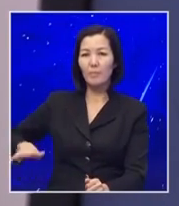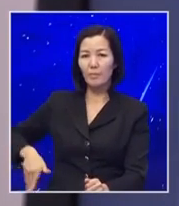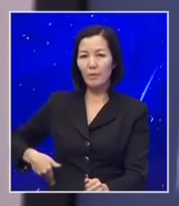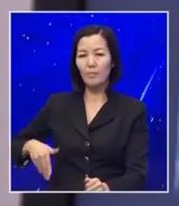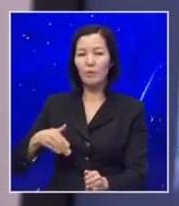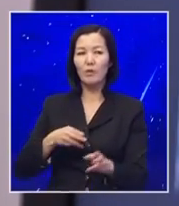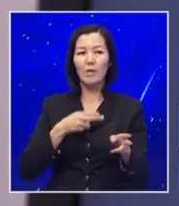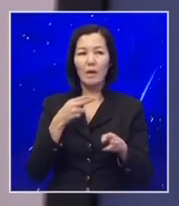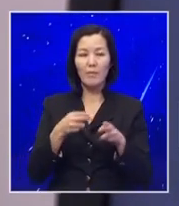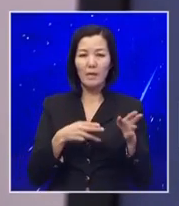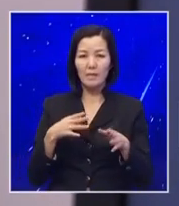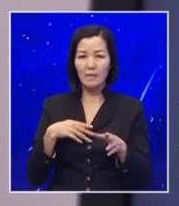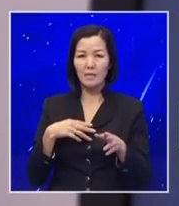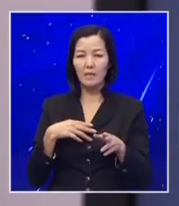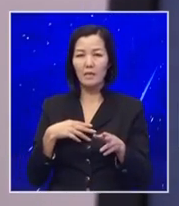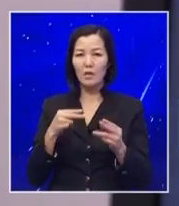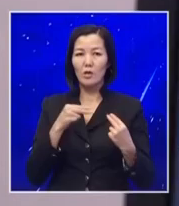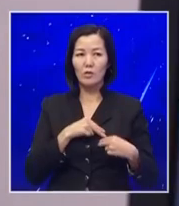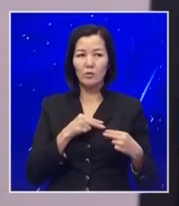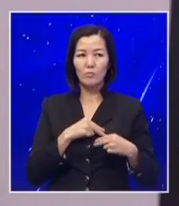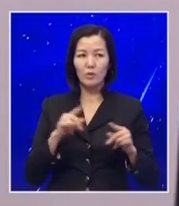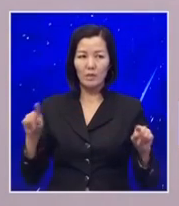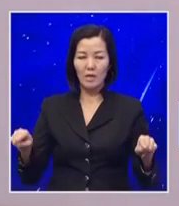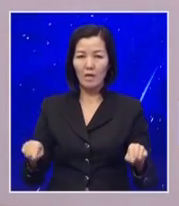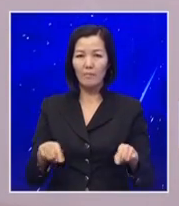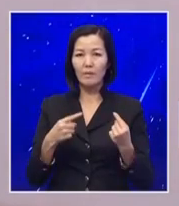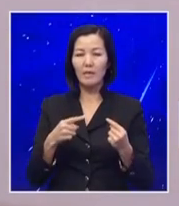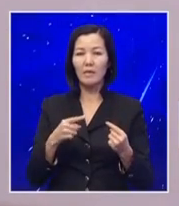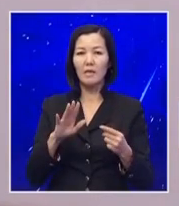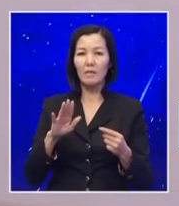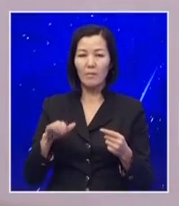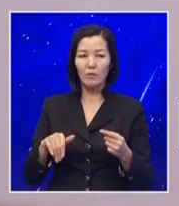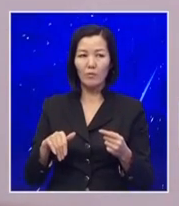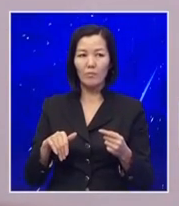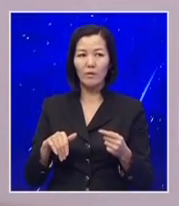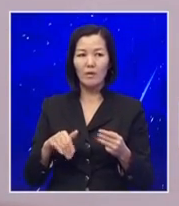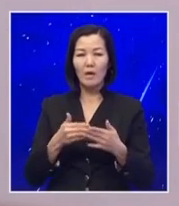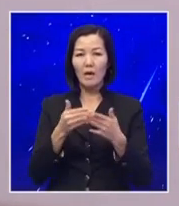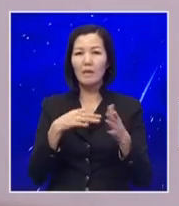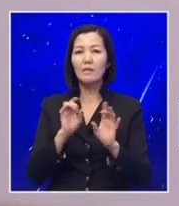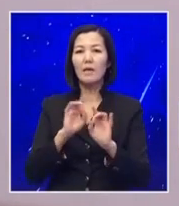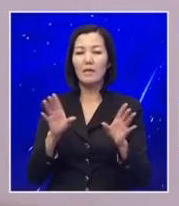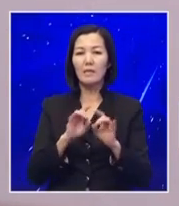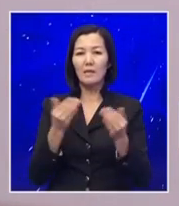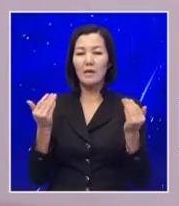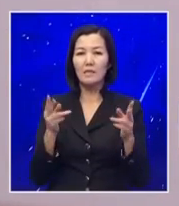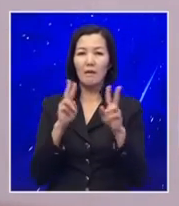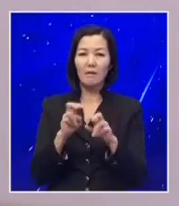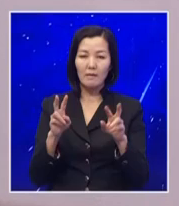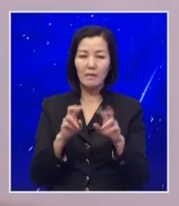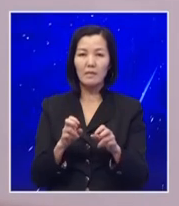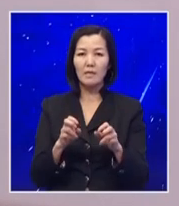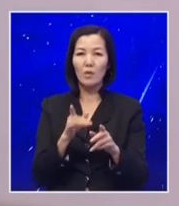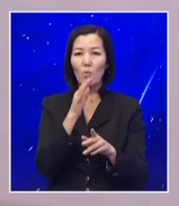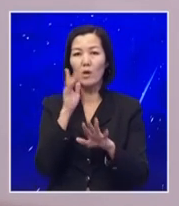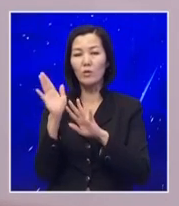шығар енді. Жұмыс жасап кішкене орнына келді. Енді екінші бүйрегіне ақыры алдында айтылды ма? Оны қазір көрсету керек, оны ертең